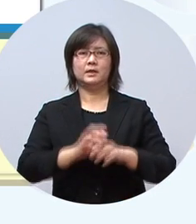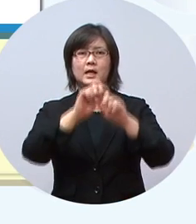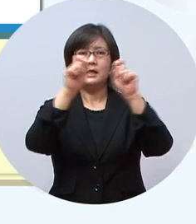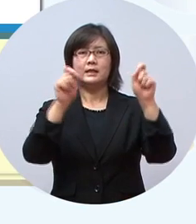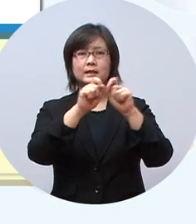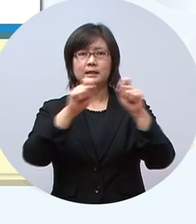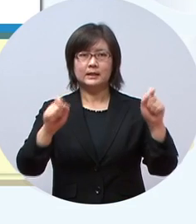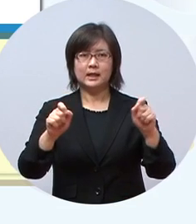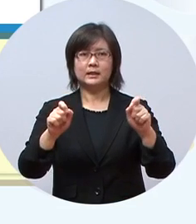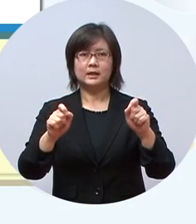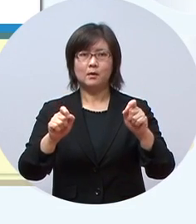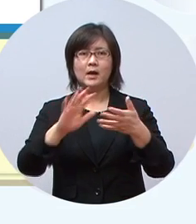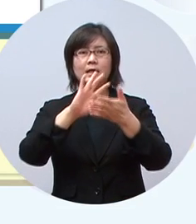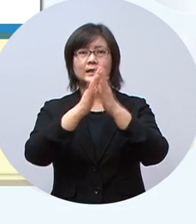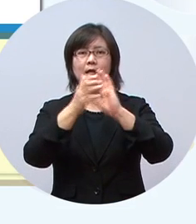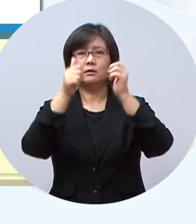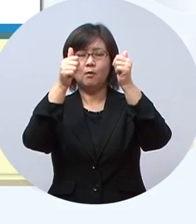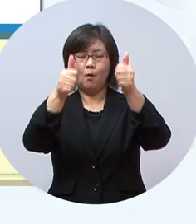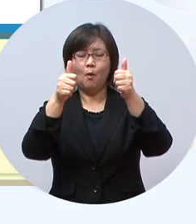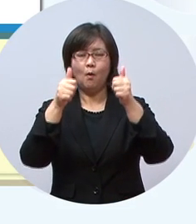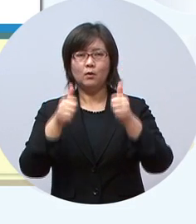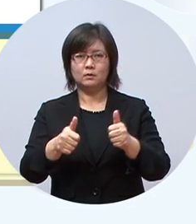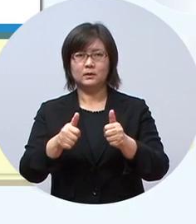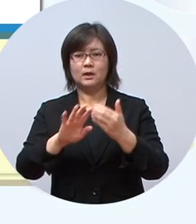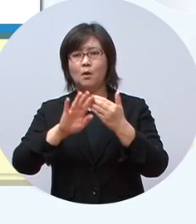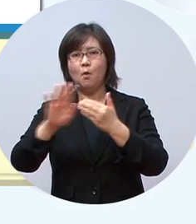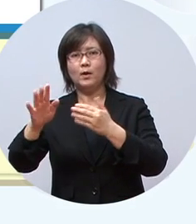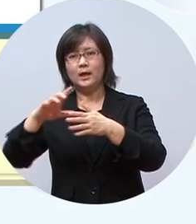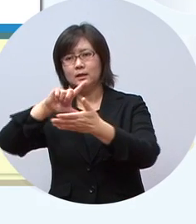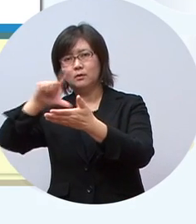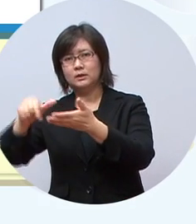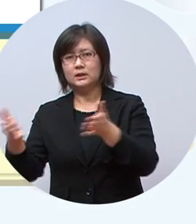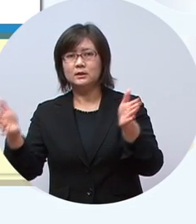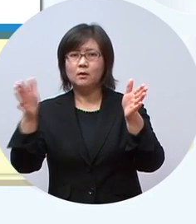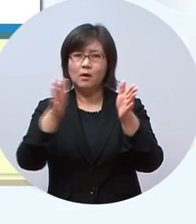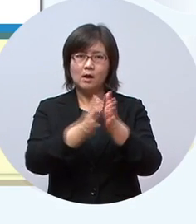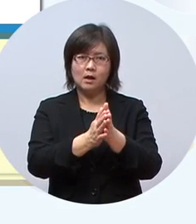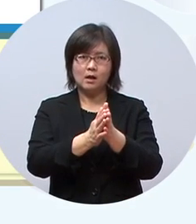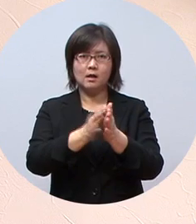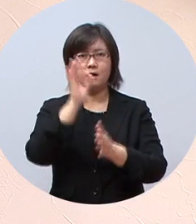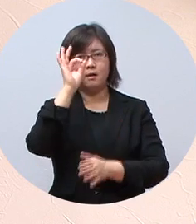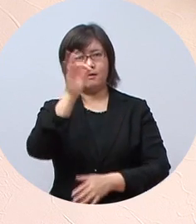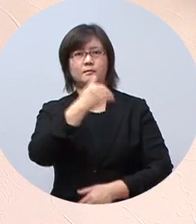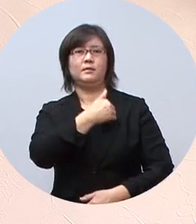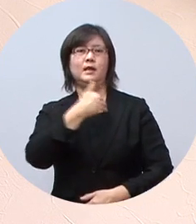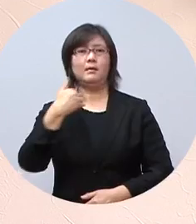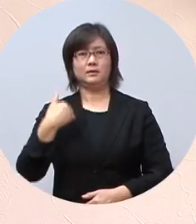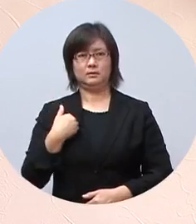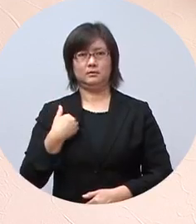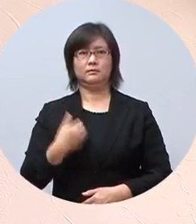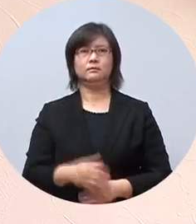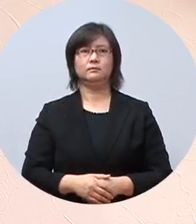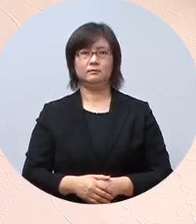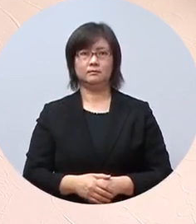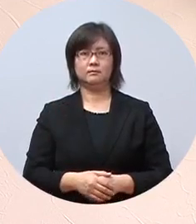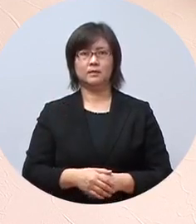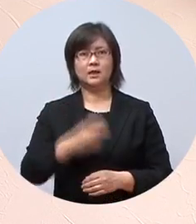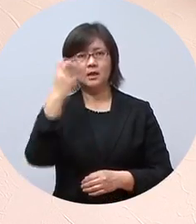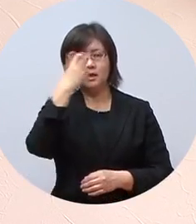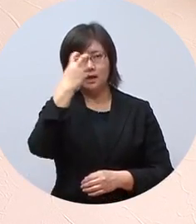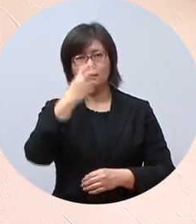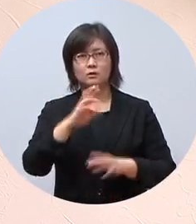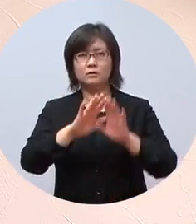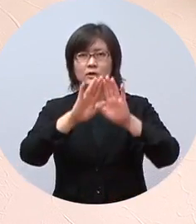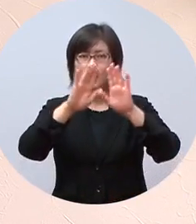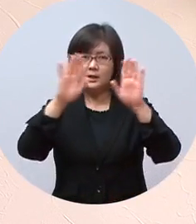ホームページで、県内他地域の測定結果と合わせてご覧いただけます。 観測を始めてから先ほどの